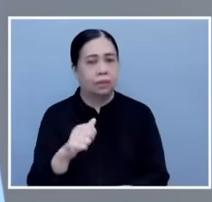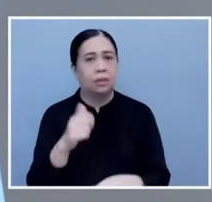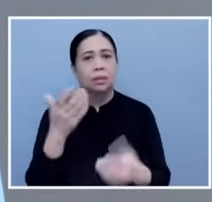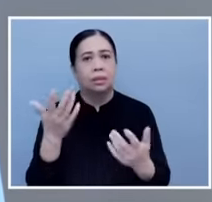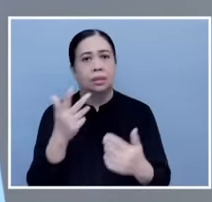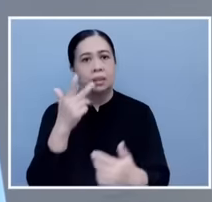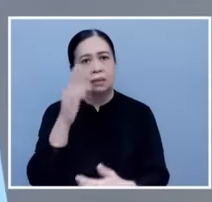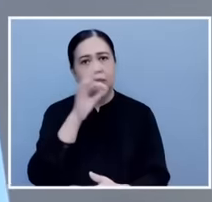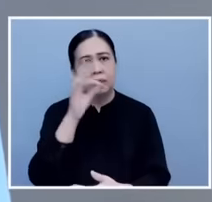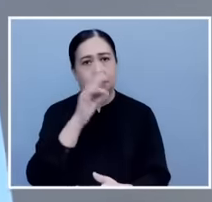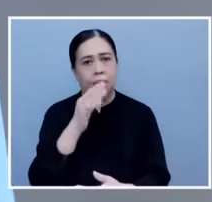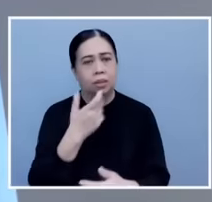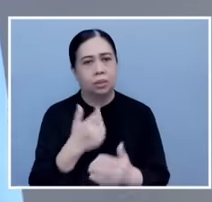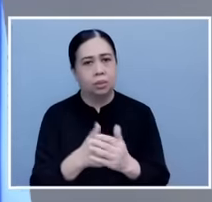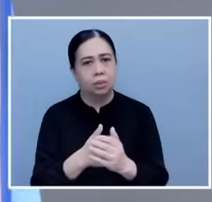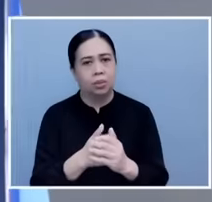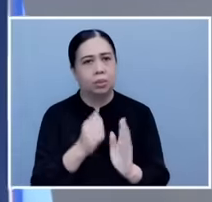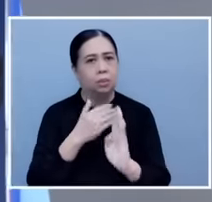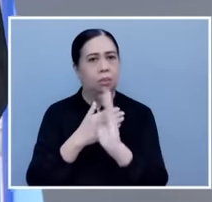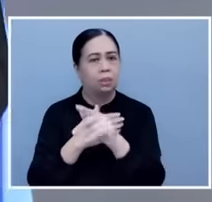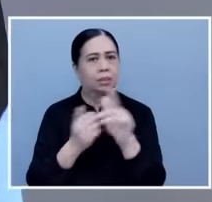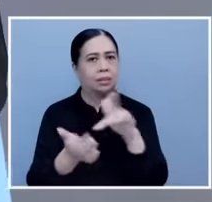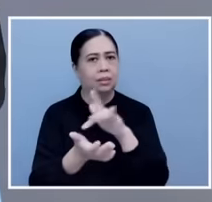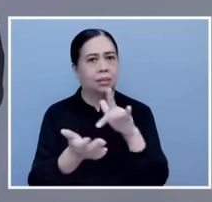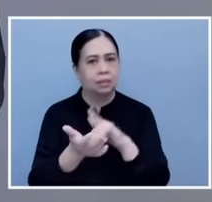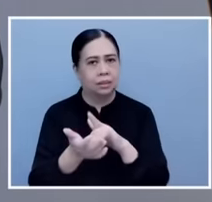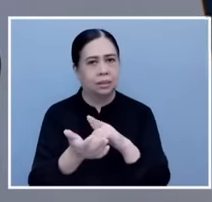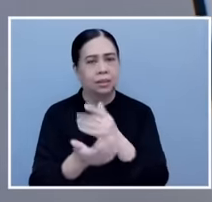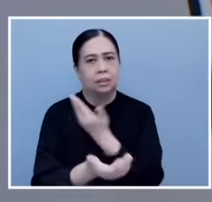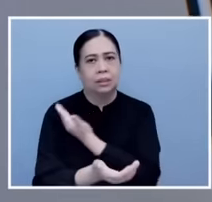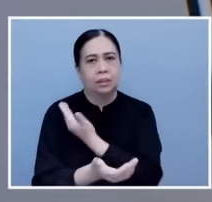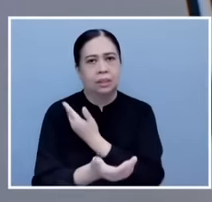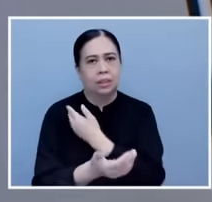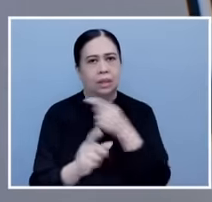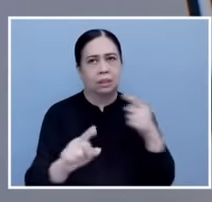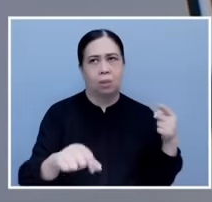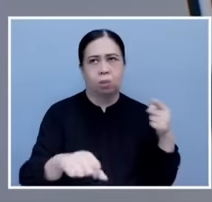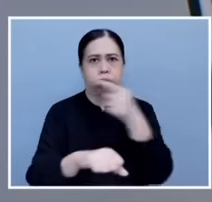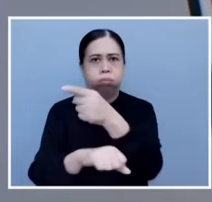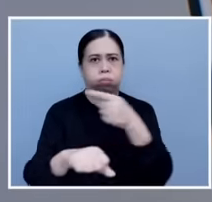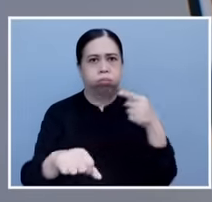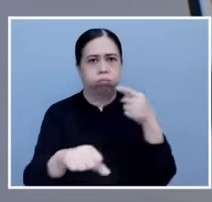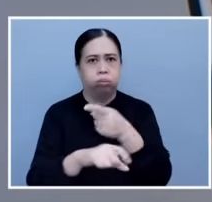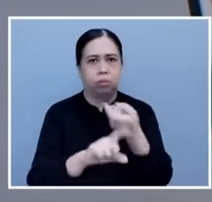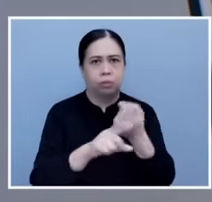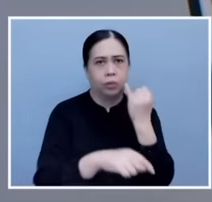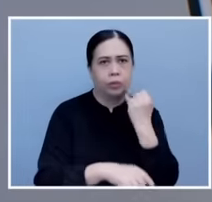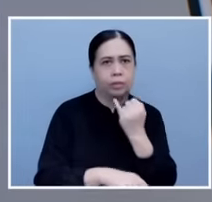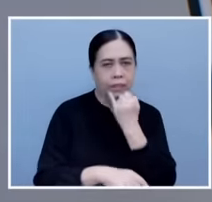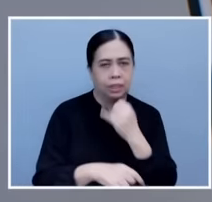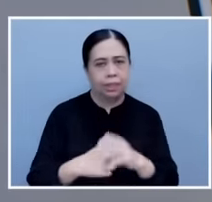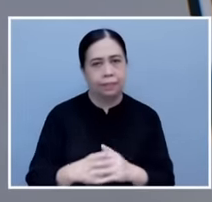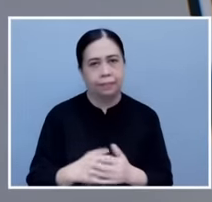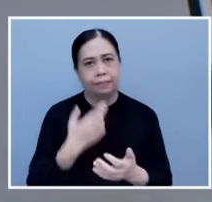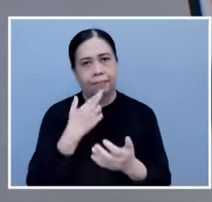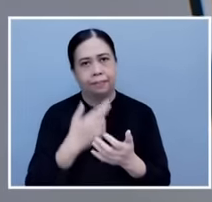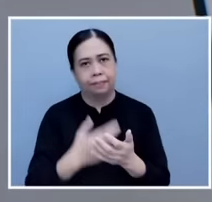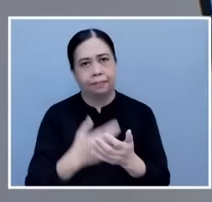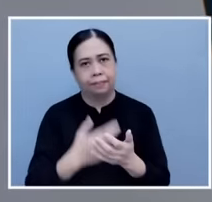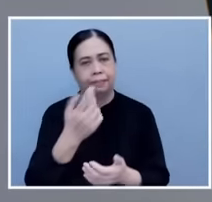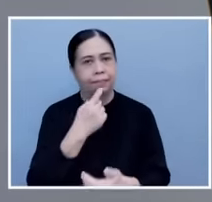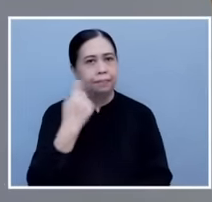Pinoy ang bumalik sa Central Gaza na pangunahing target ng airstrike mula Israel. Nagpapatrol